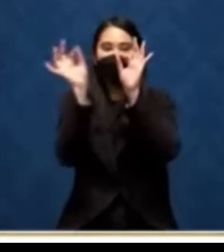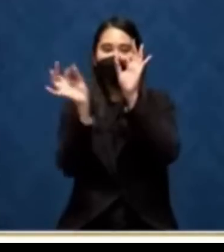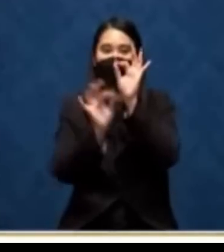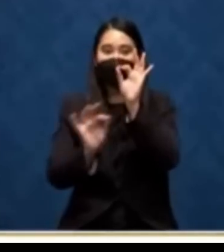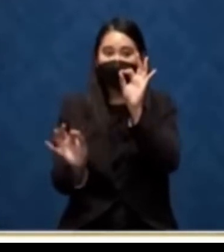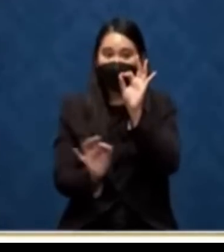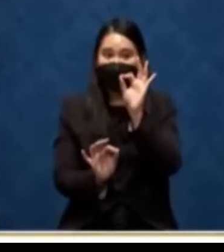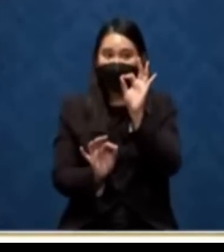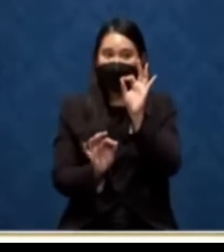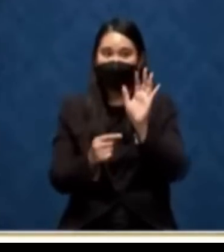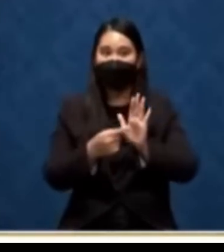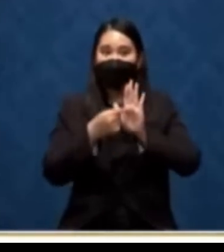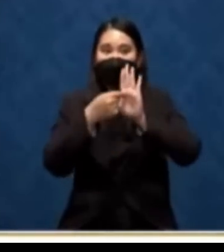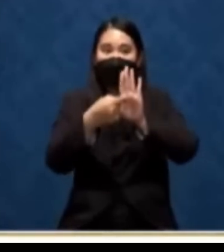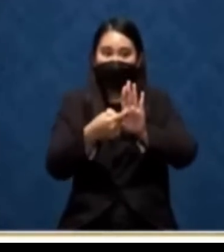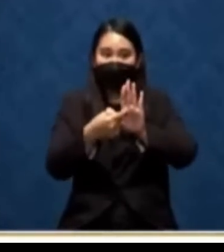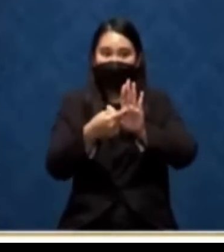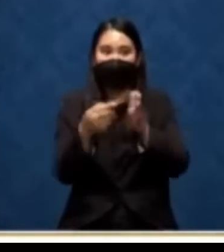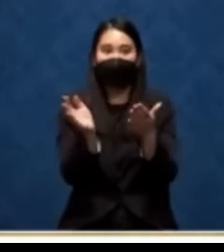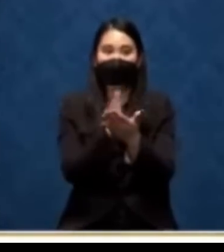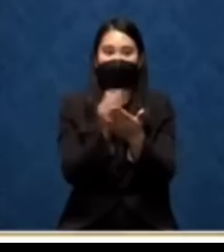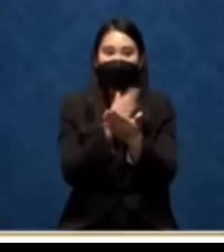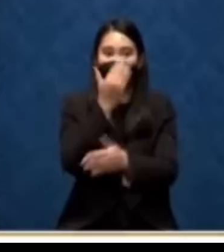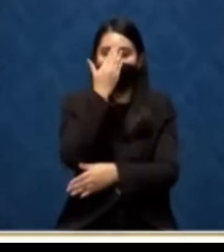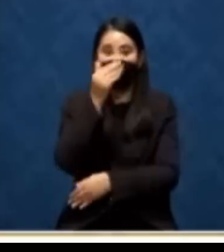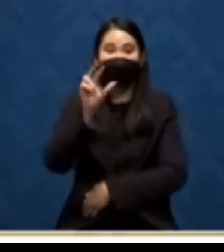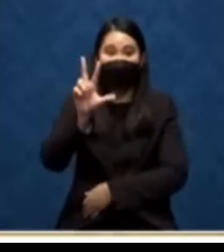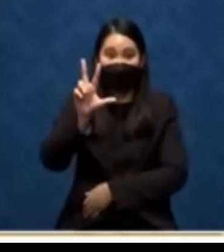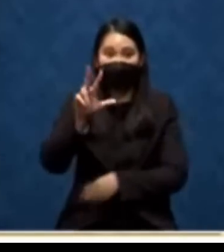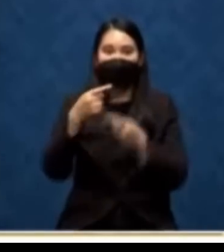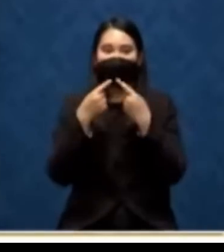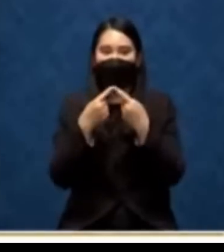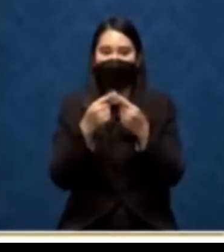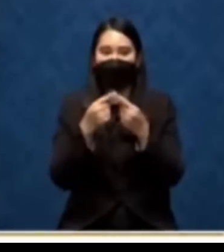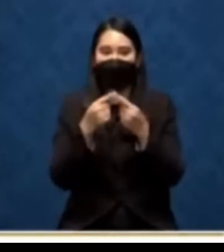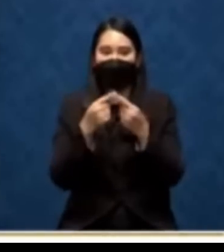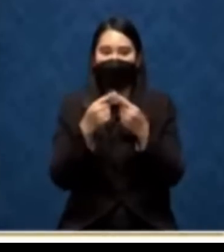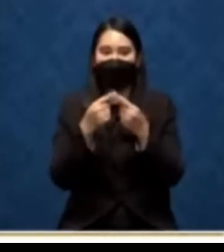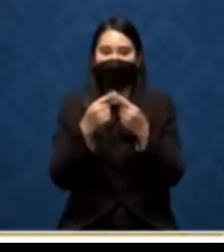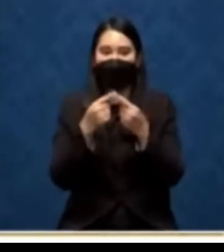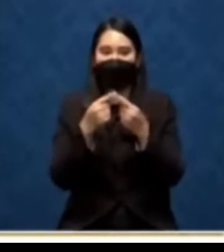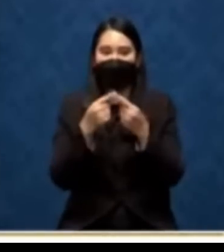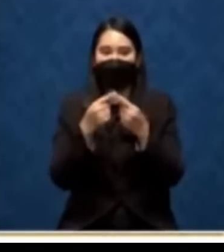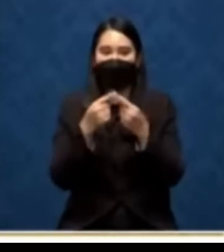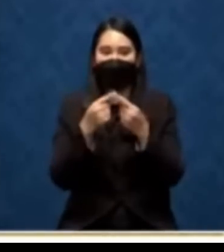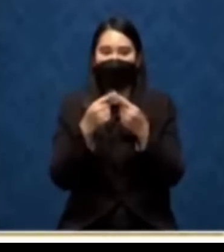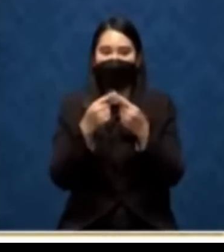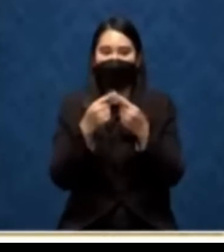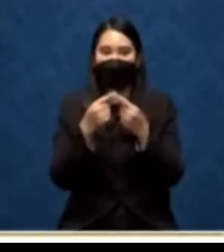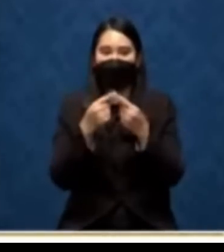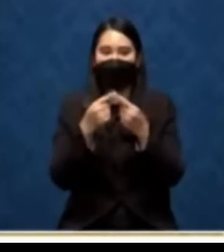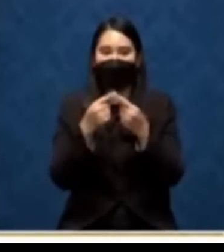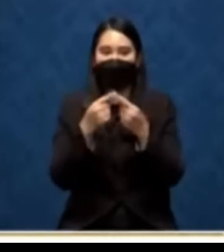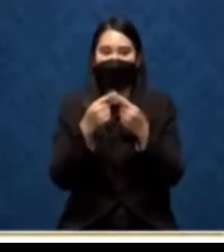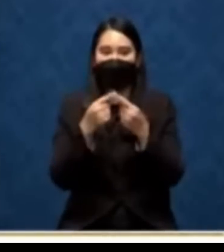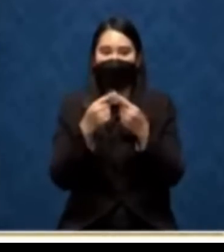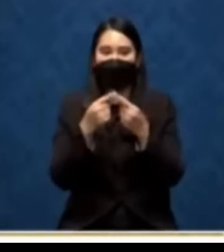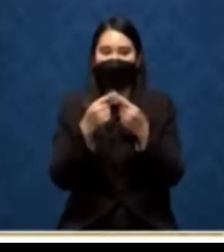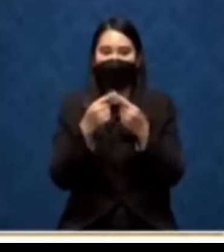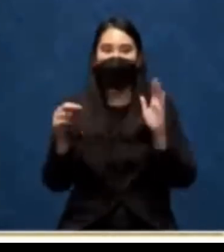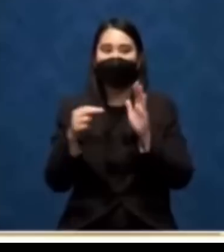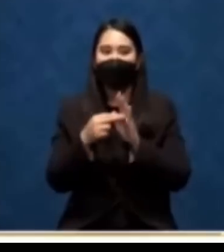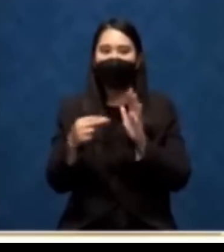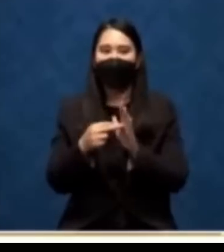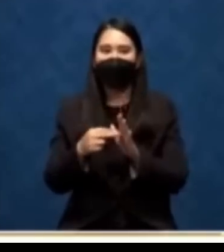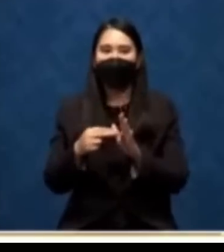ซินฉีมีแค่3หน้าแต่อัดแน่นไปด้วยคำโฆษณาชวนเชื่ออวดอ้างตัวเอง